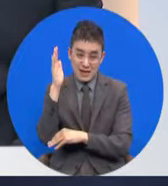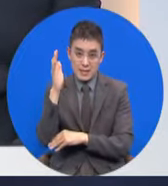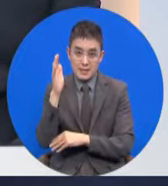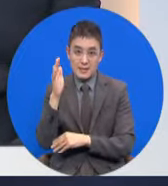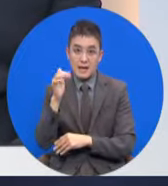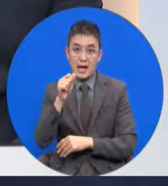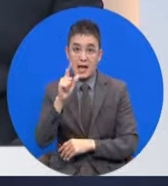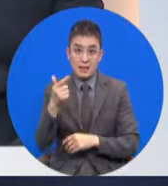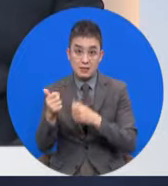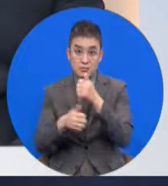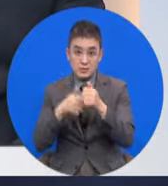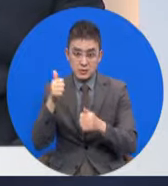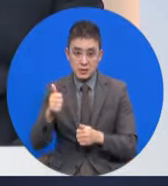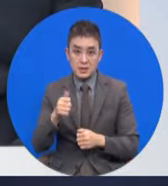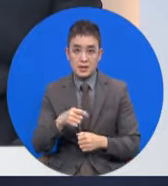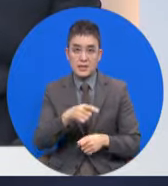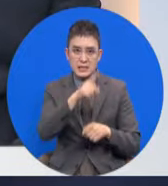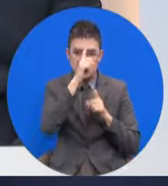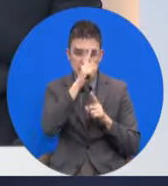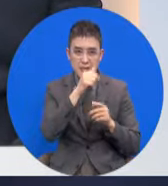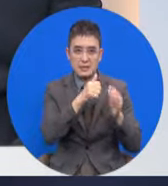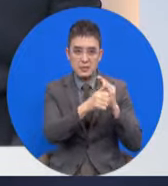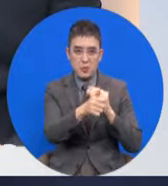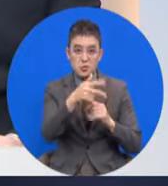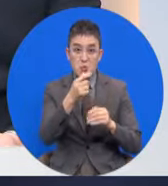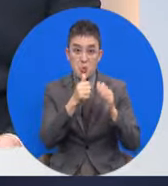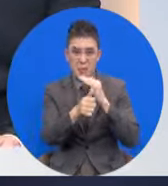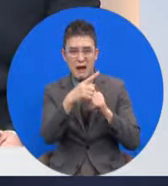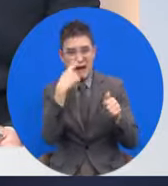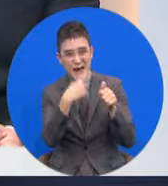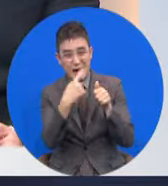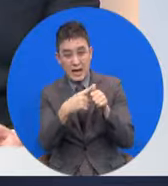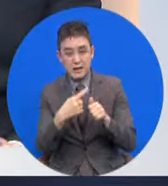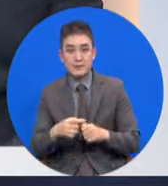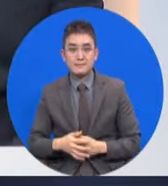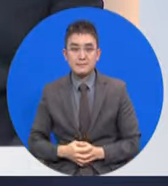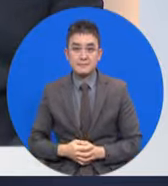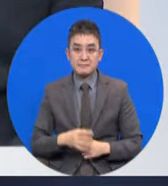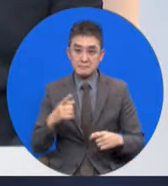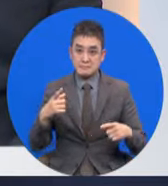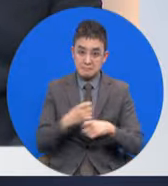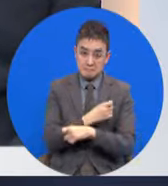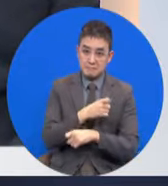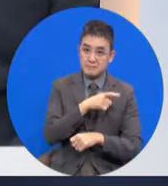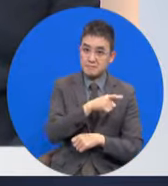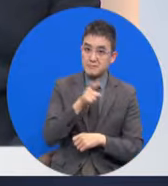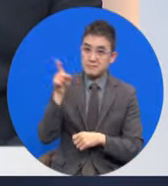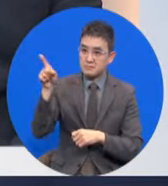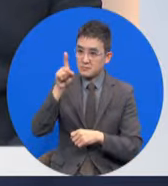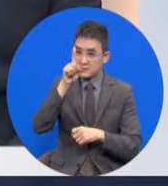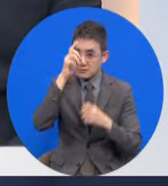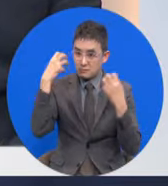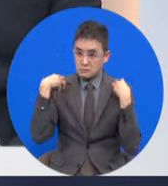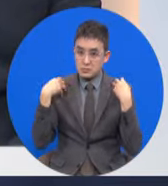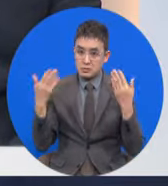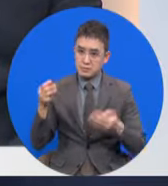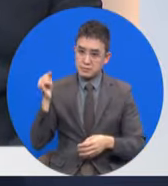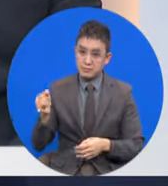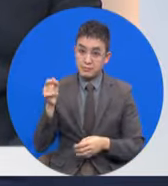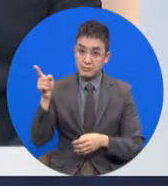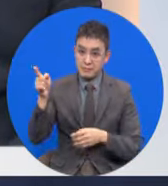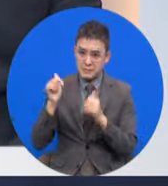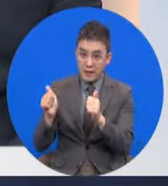이재명 대표, 조국 대표에 대해서 비판을 했지만 그게 정권 심판론을 흔들거나 이런